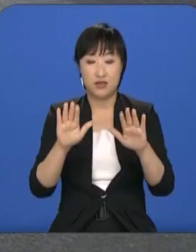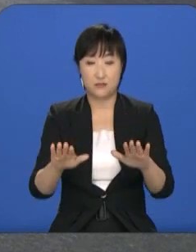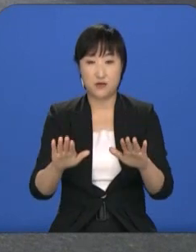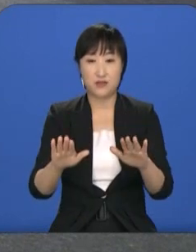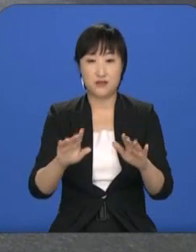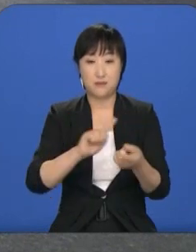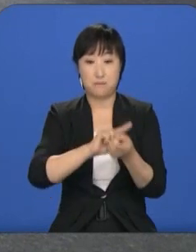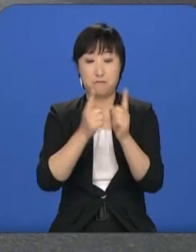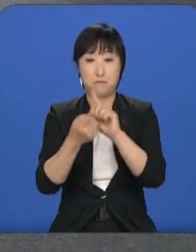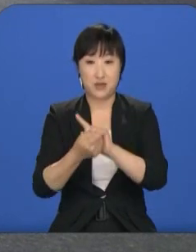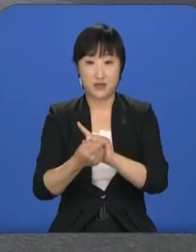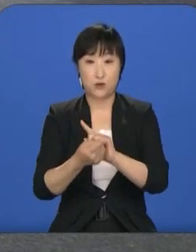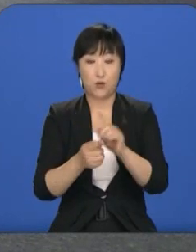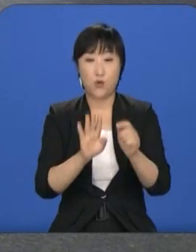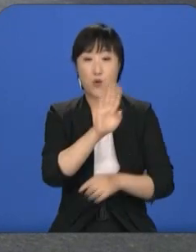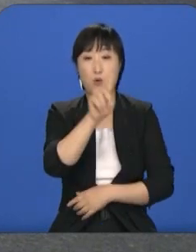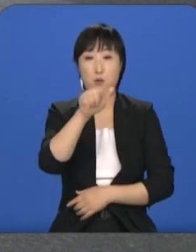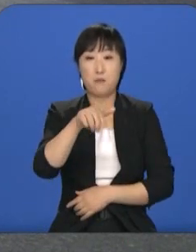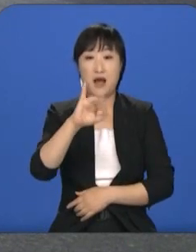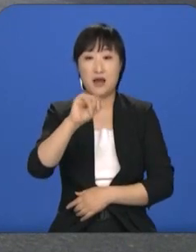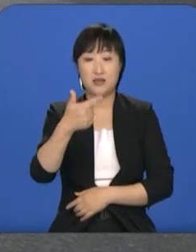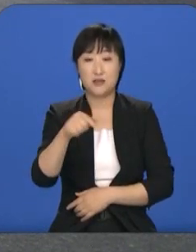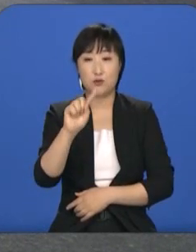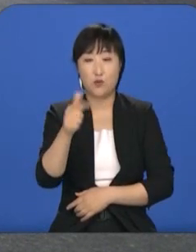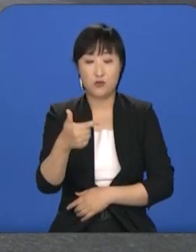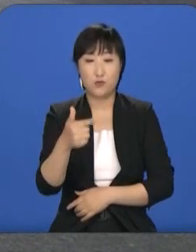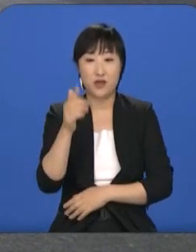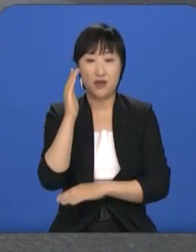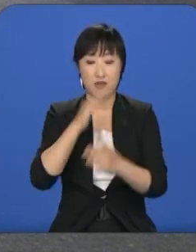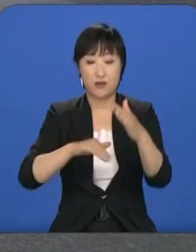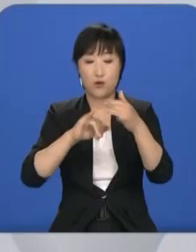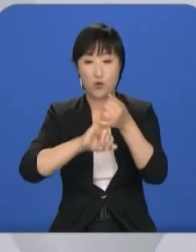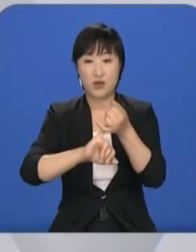네, 이번에는 박인환 후보자의 공약 들어보겠습니다.